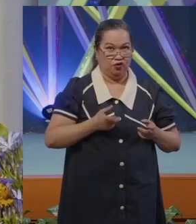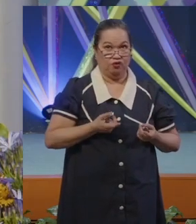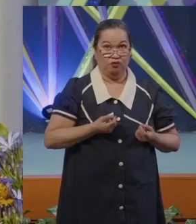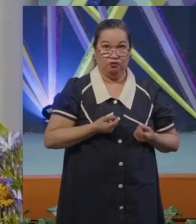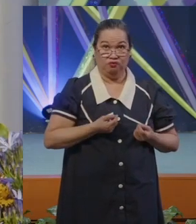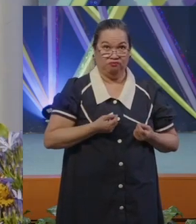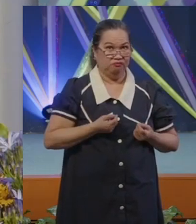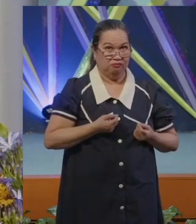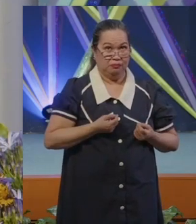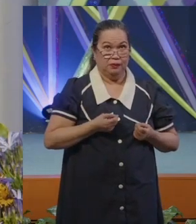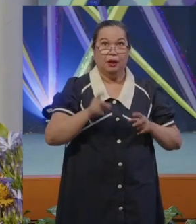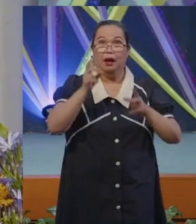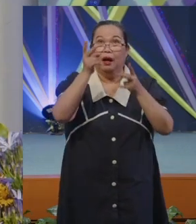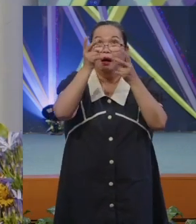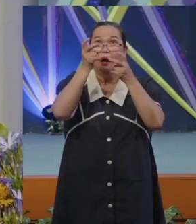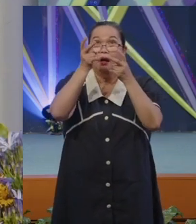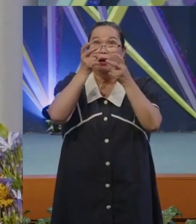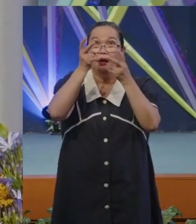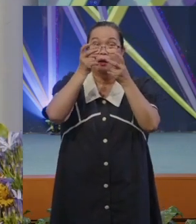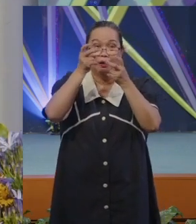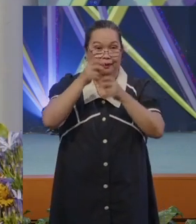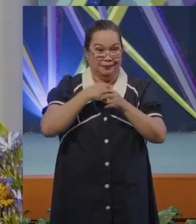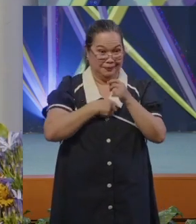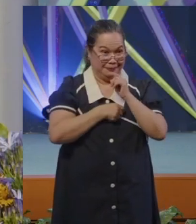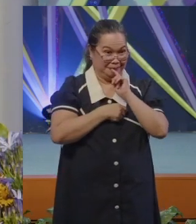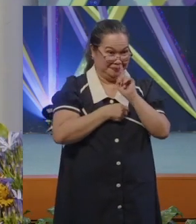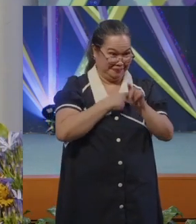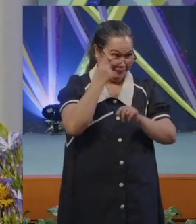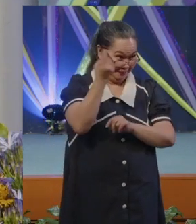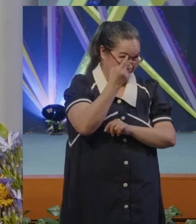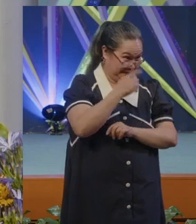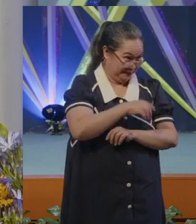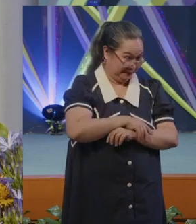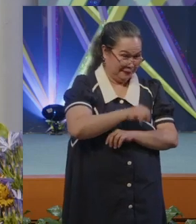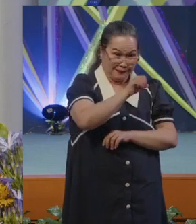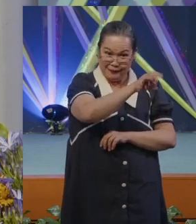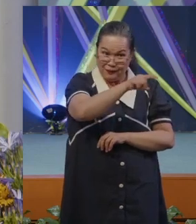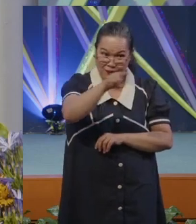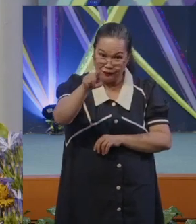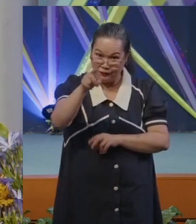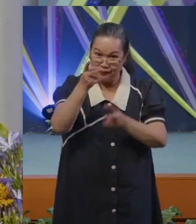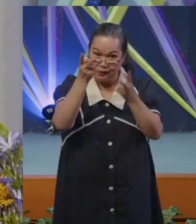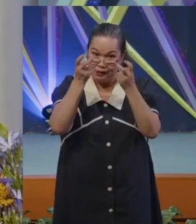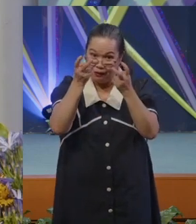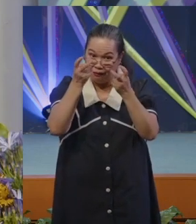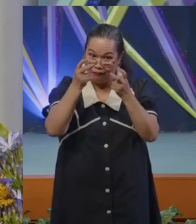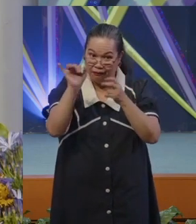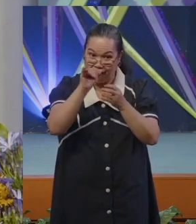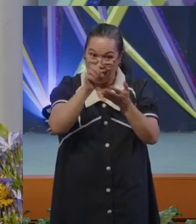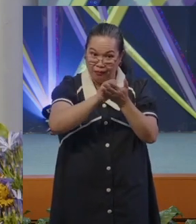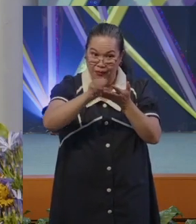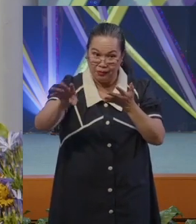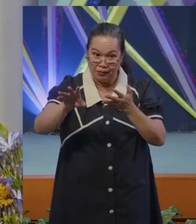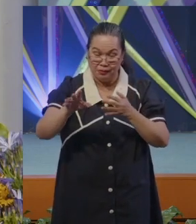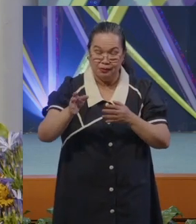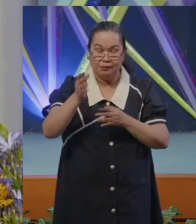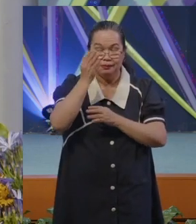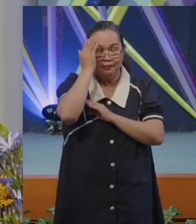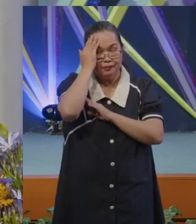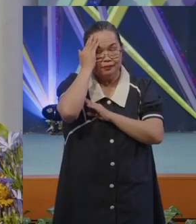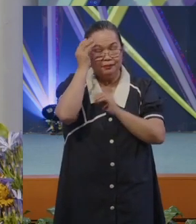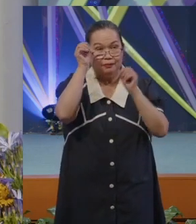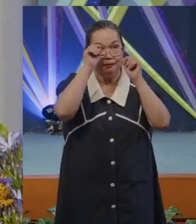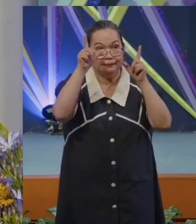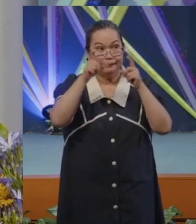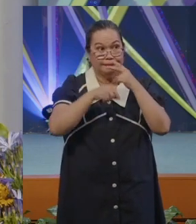word. Ang sabi ni James, kung kayo ay hearers of the word lang, para kayong gumising,